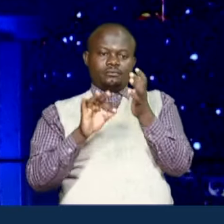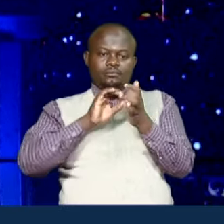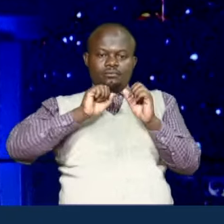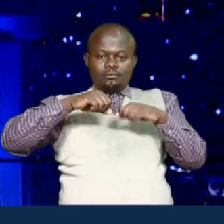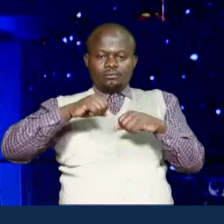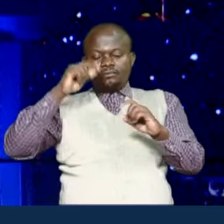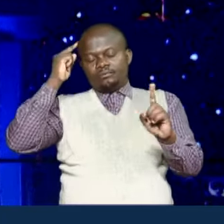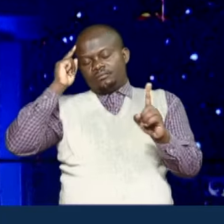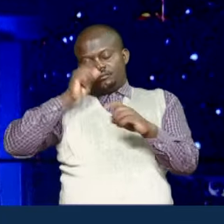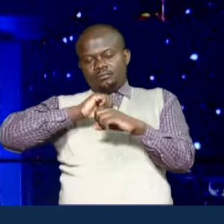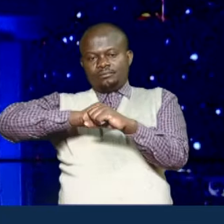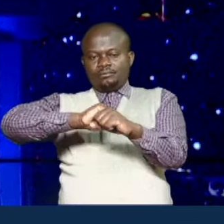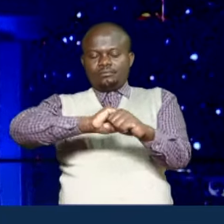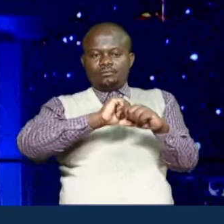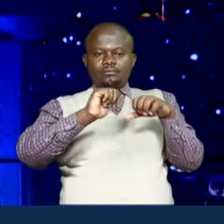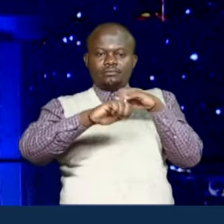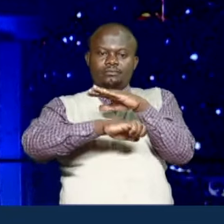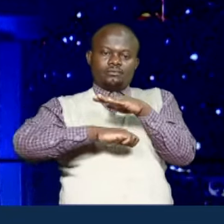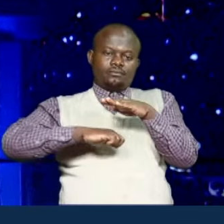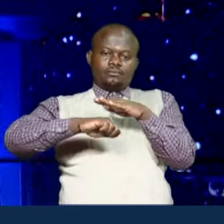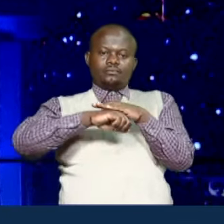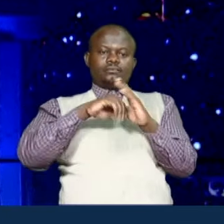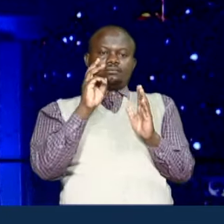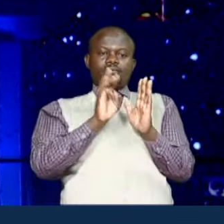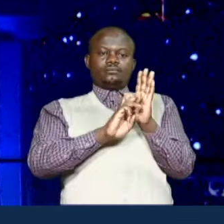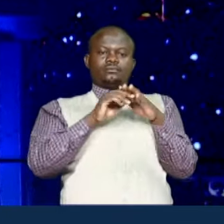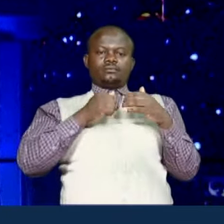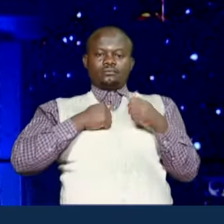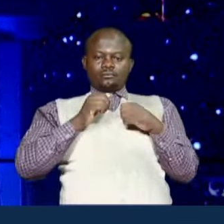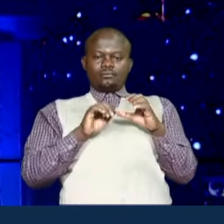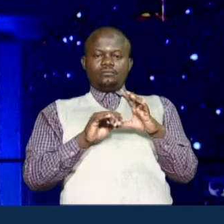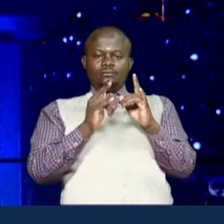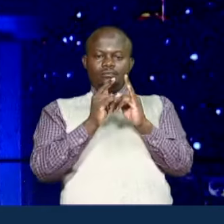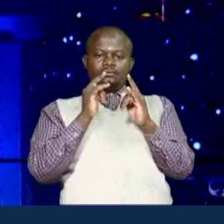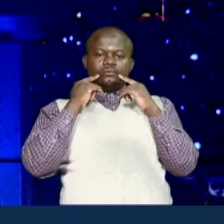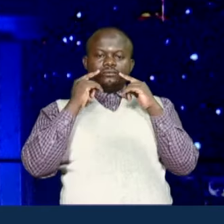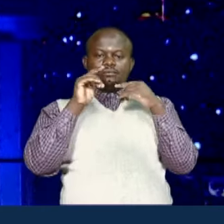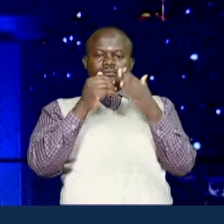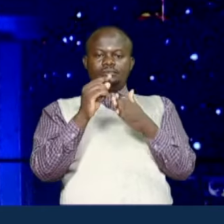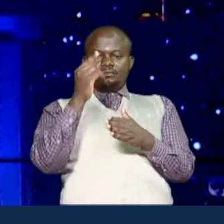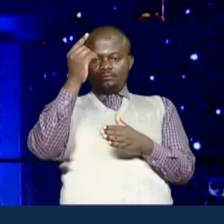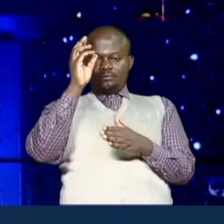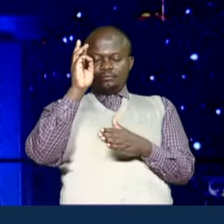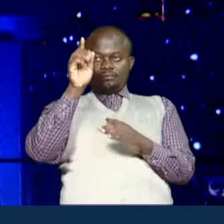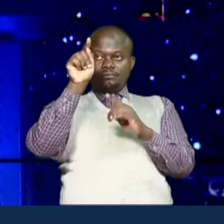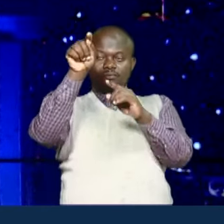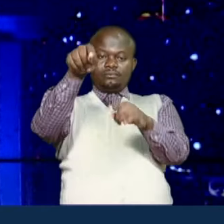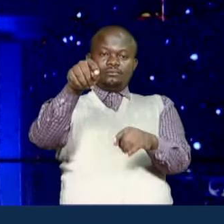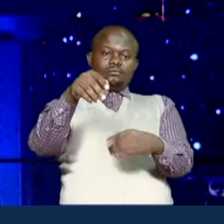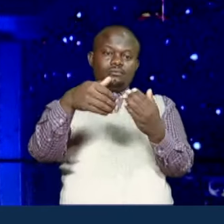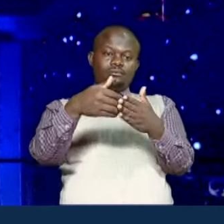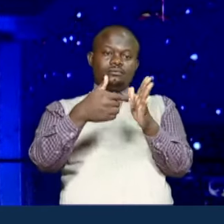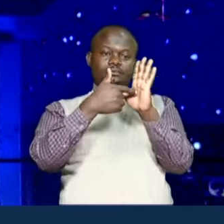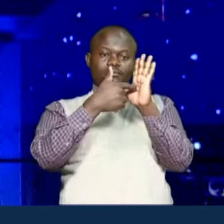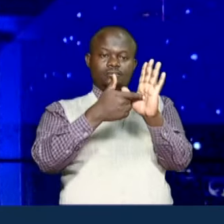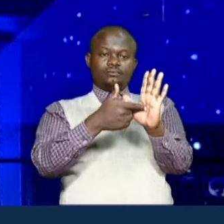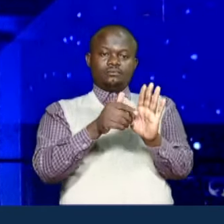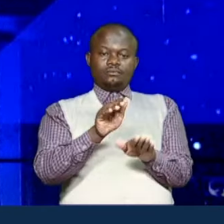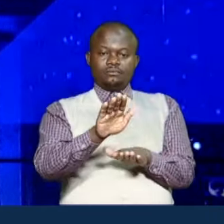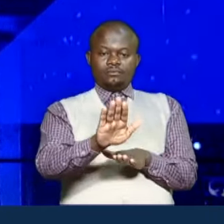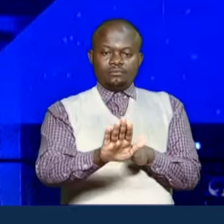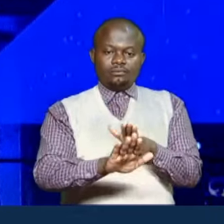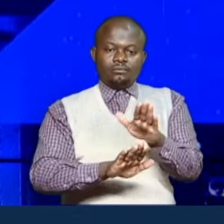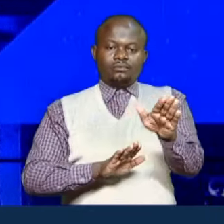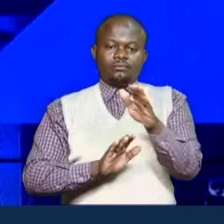yaragamije kubungabunga ibidukikije. Abazahagararira u Rwanda muri iyi nama bavuga ko kimwe mu byo bazajyanayo harimo kwerekana intambwe